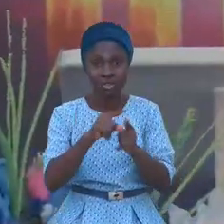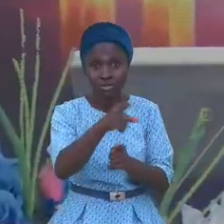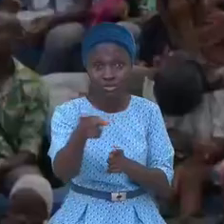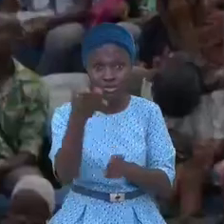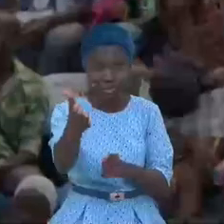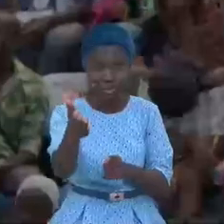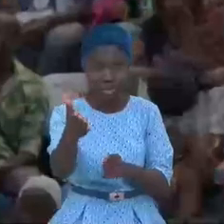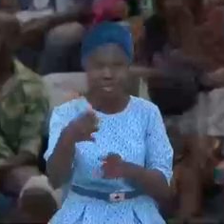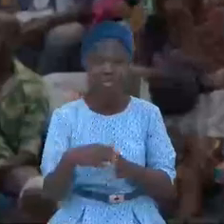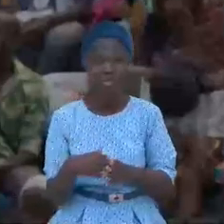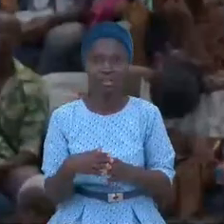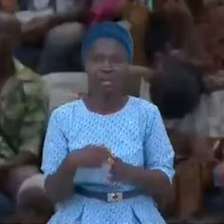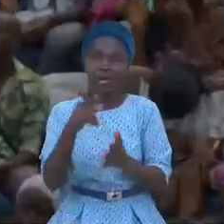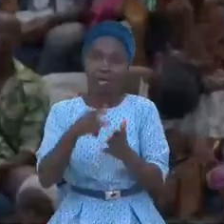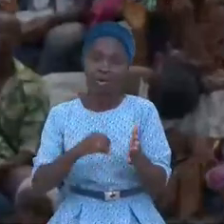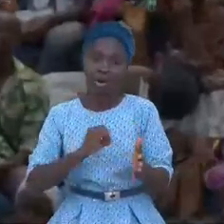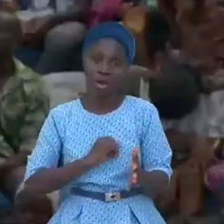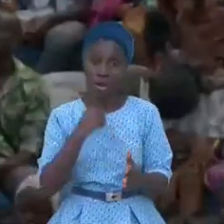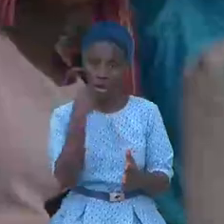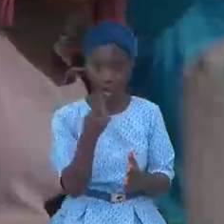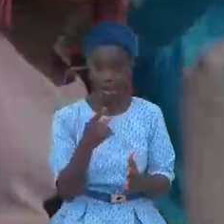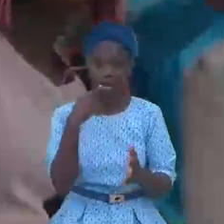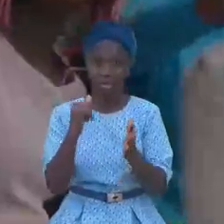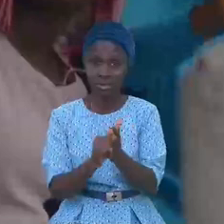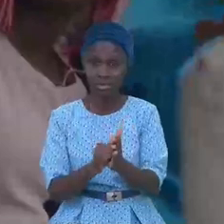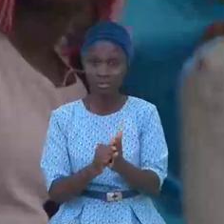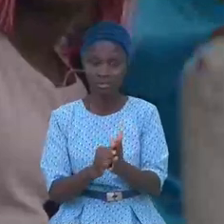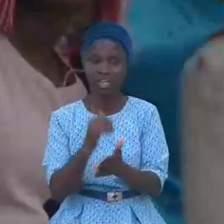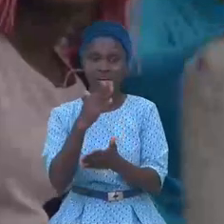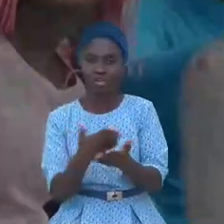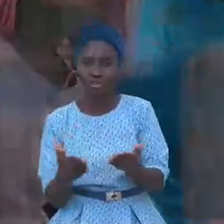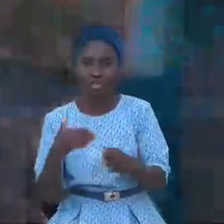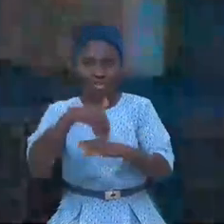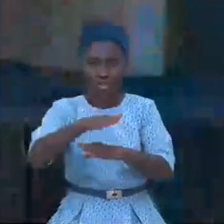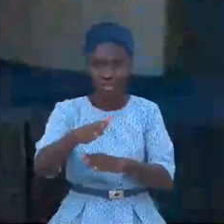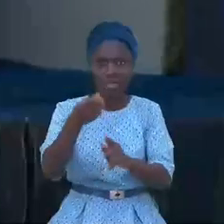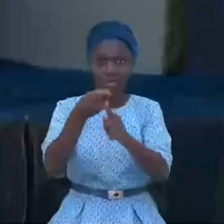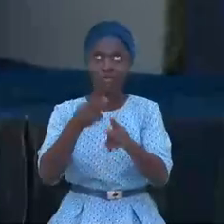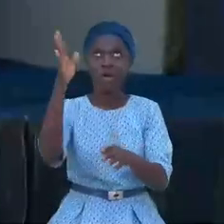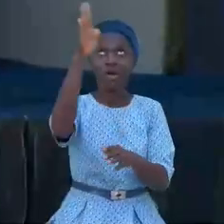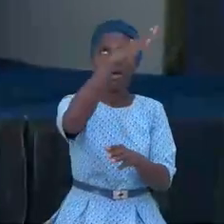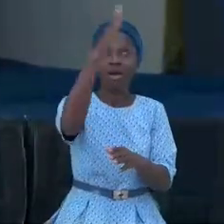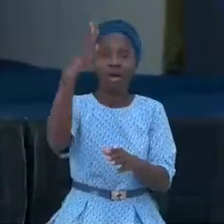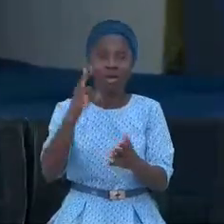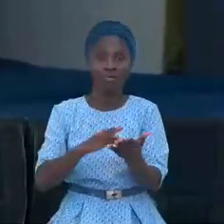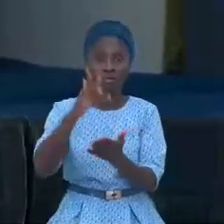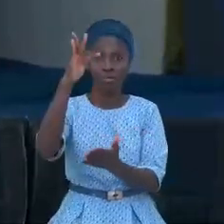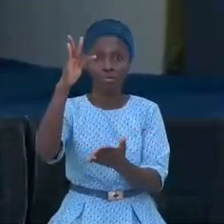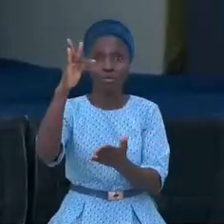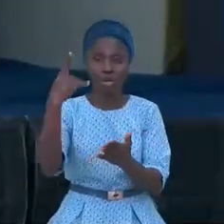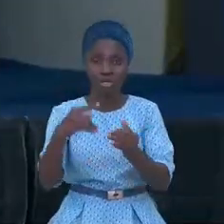là-bas? C'est que je vous dis, il y a quelque chose envoyé des nuages de la